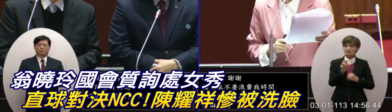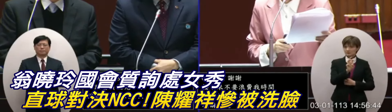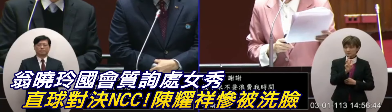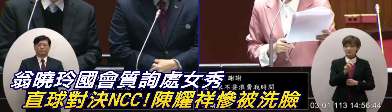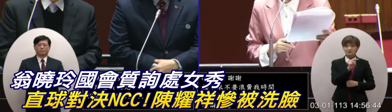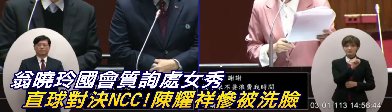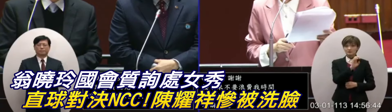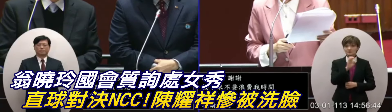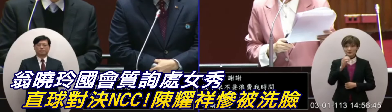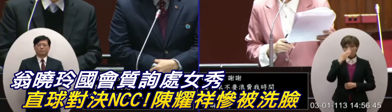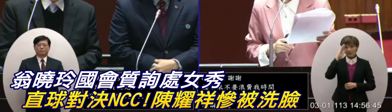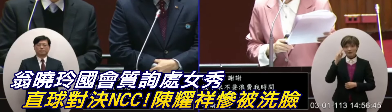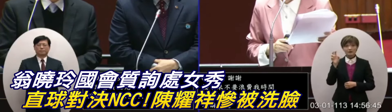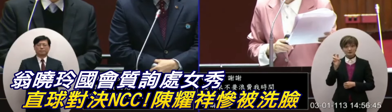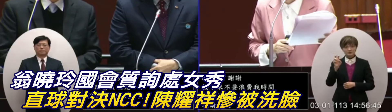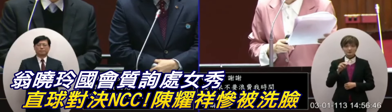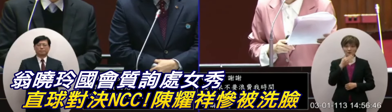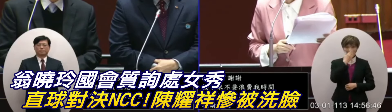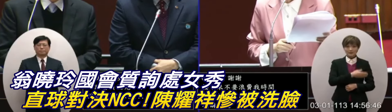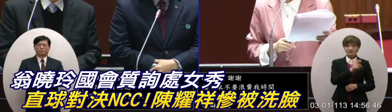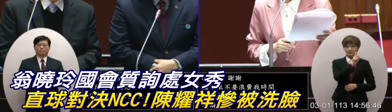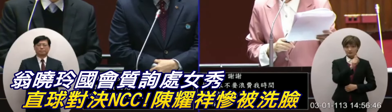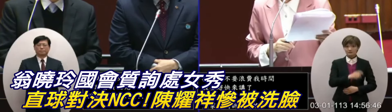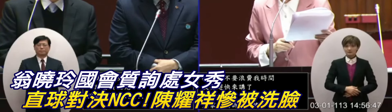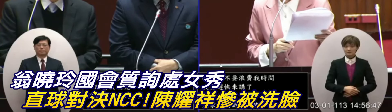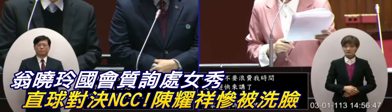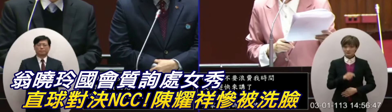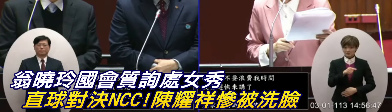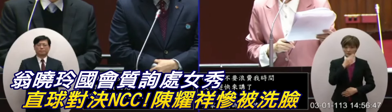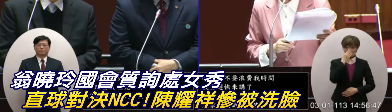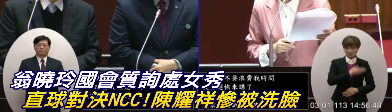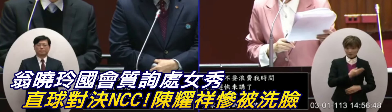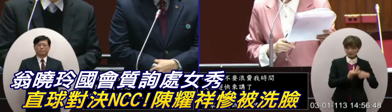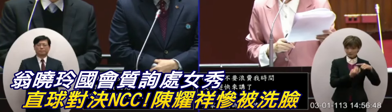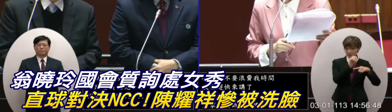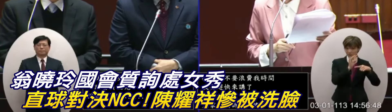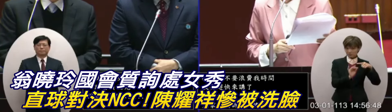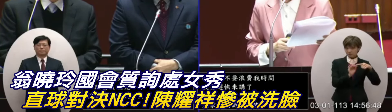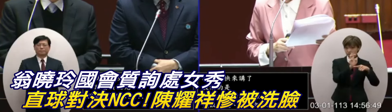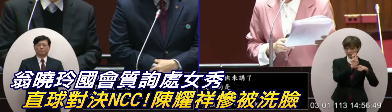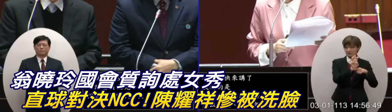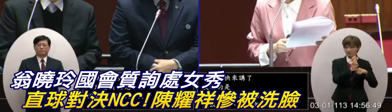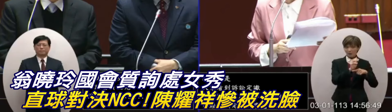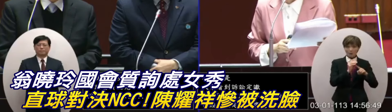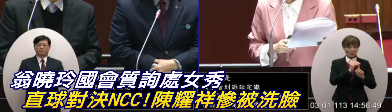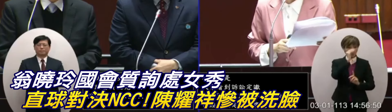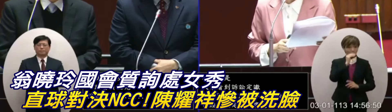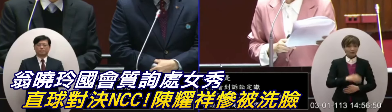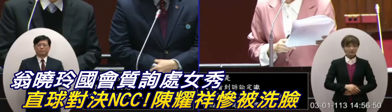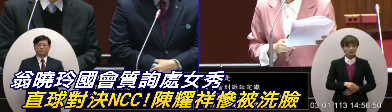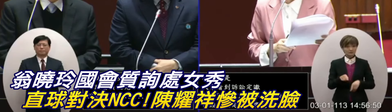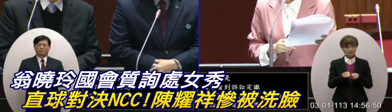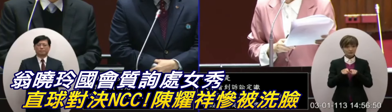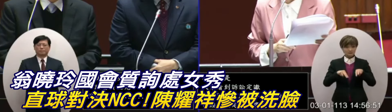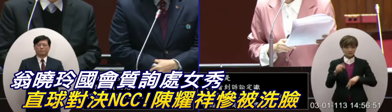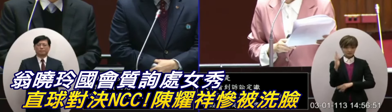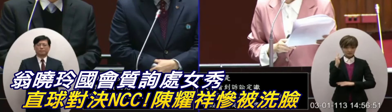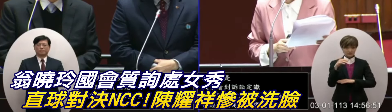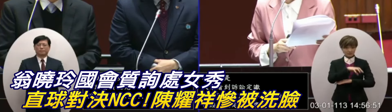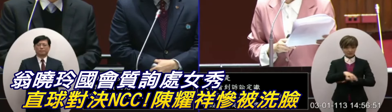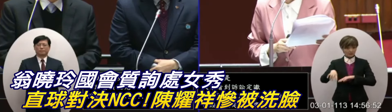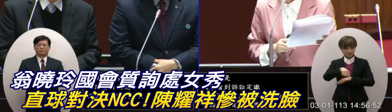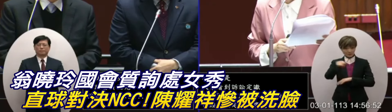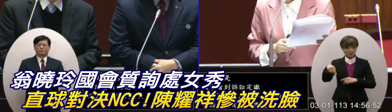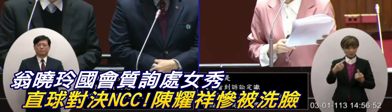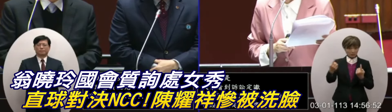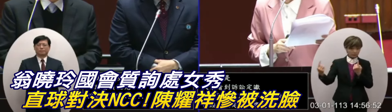NCC 胜诉20件，败诉10件，它的败诉率高达30%，这个在一般的行政机关是非常罕见